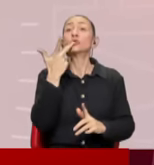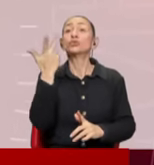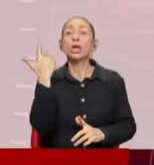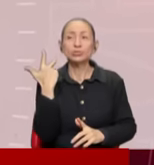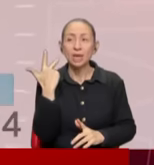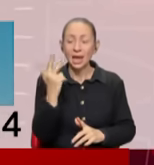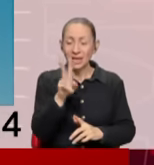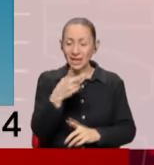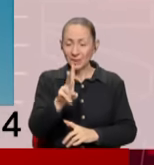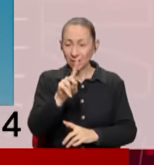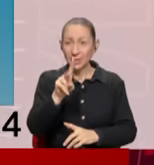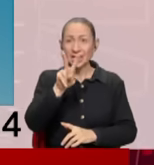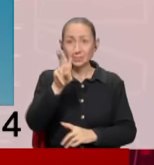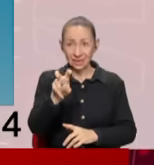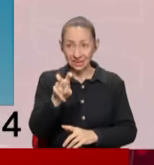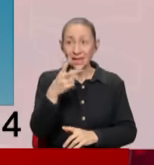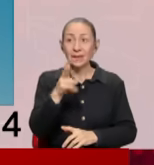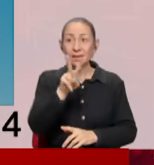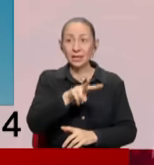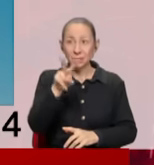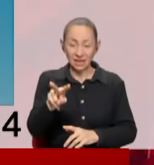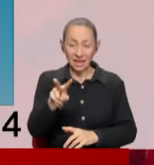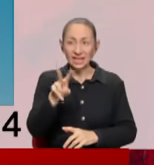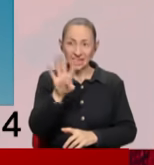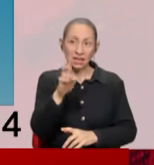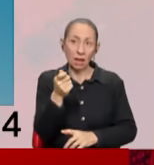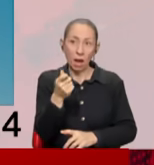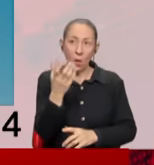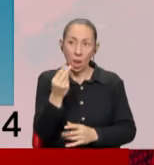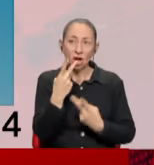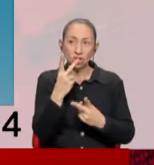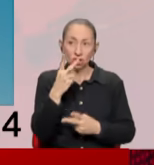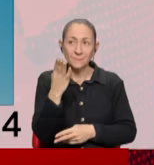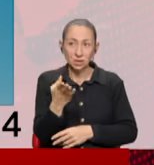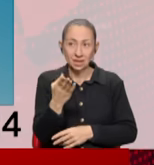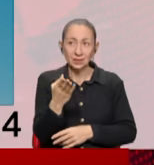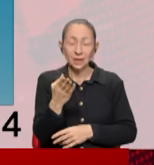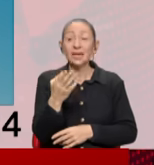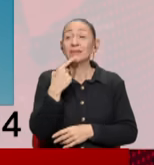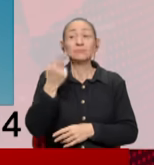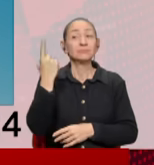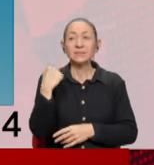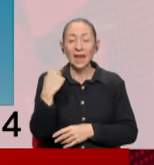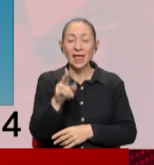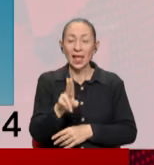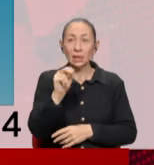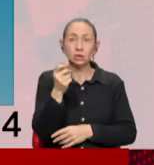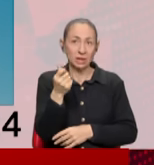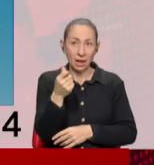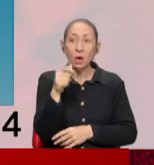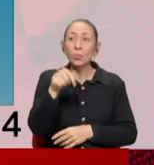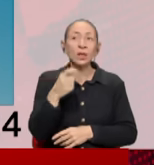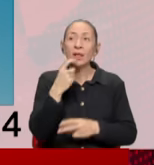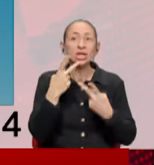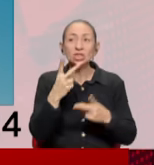önce 2021'de 28, 2022 yılında 40 lira olarak açıklanmıştı fitre. Geçen sene ise 70 lira. Bu